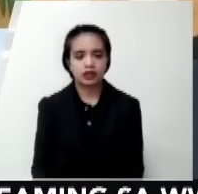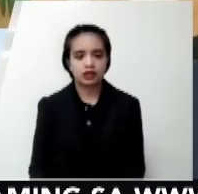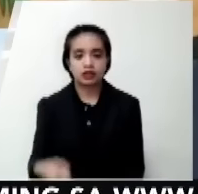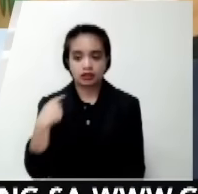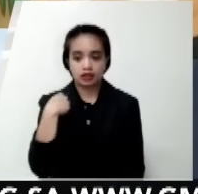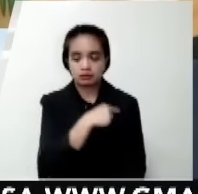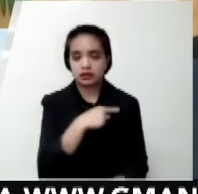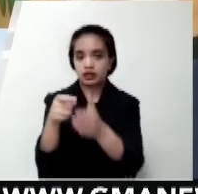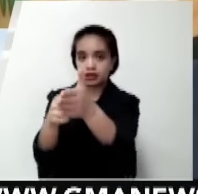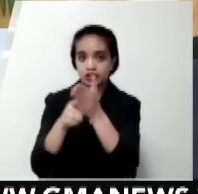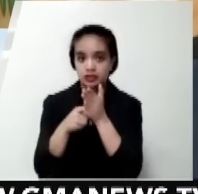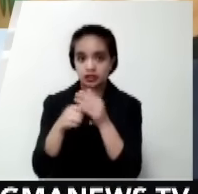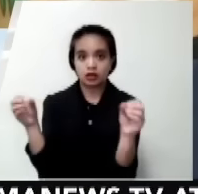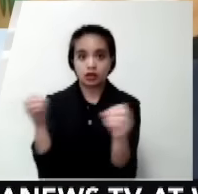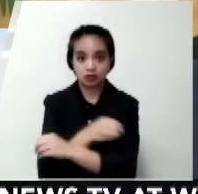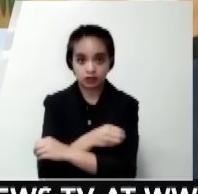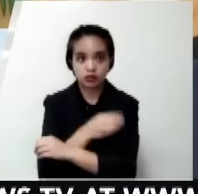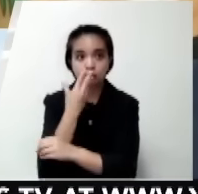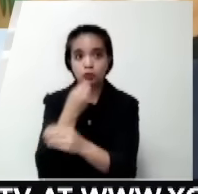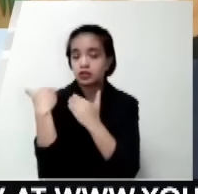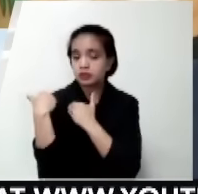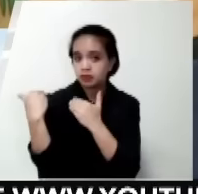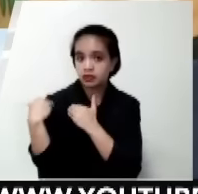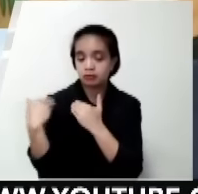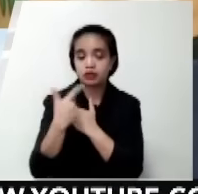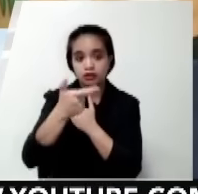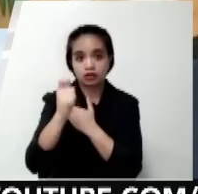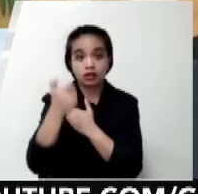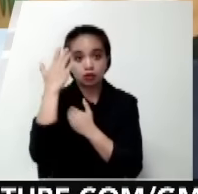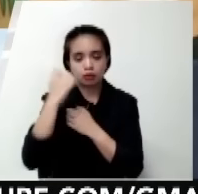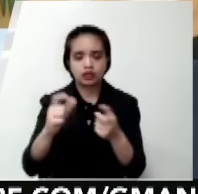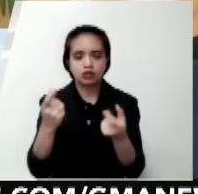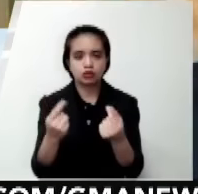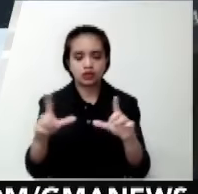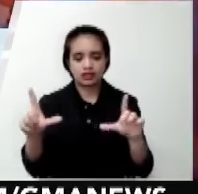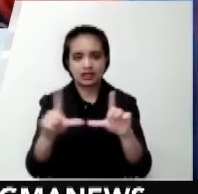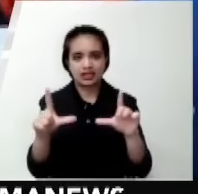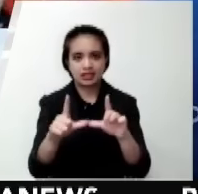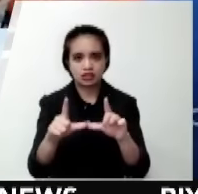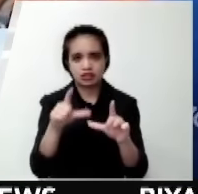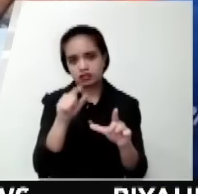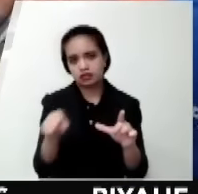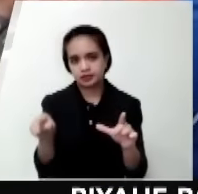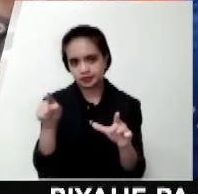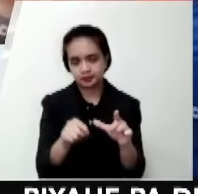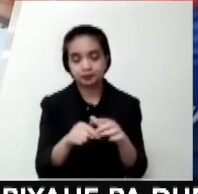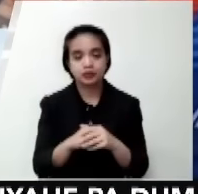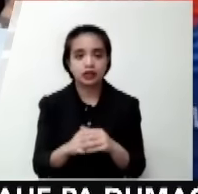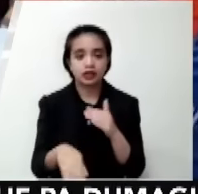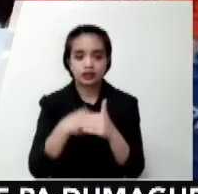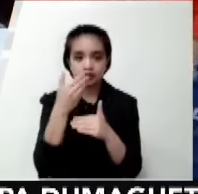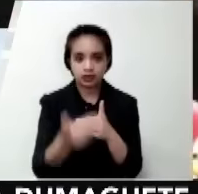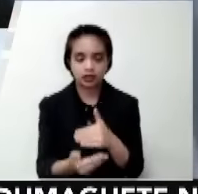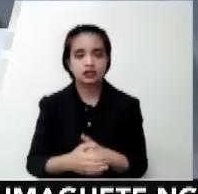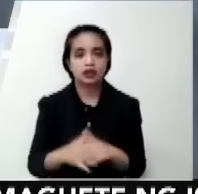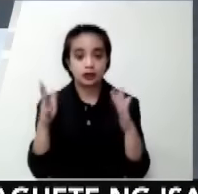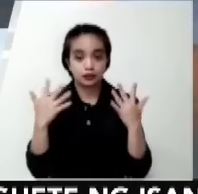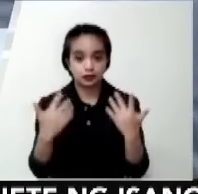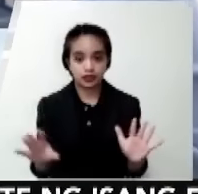Explosive Office for the revocation po ng kanilang LTAP at firearms registration po. Samantala, natapos na ang ginawang